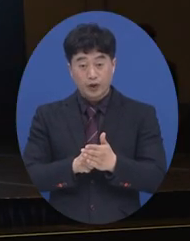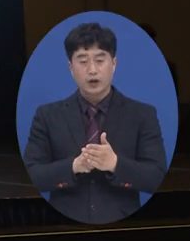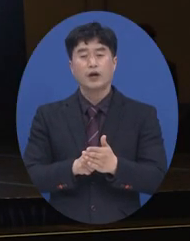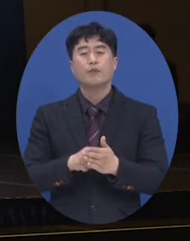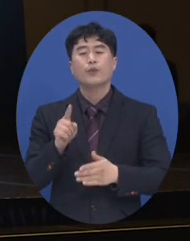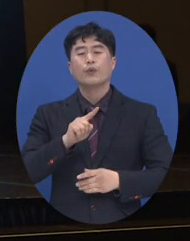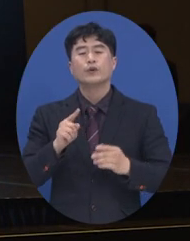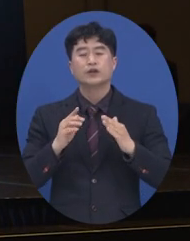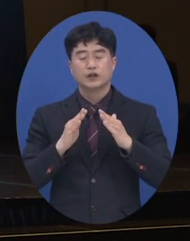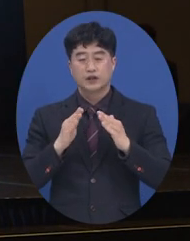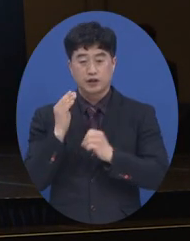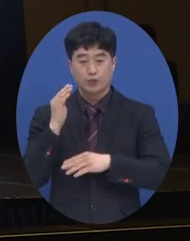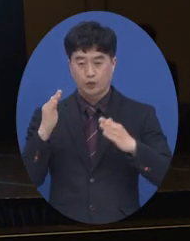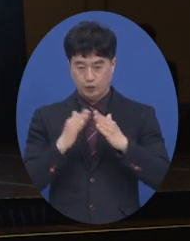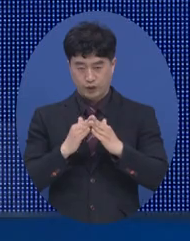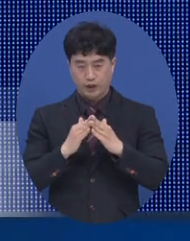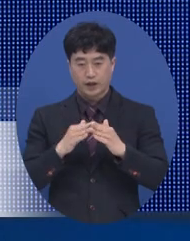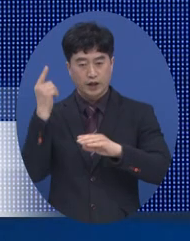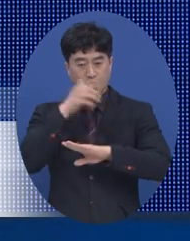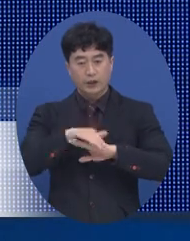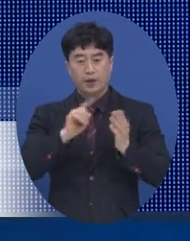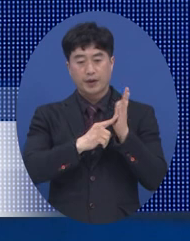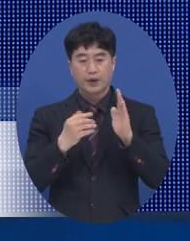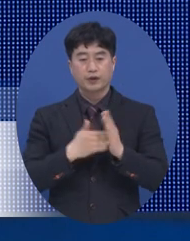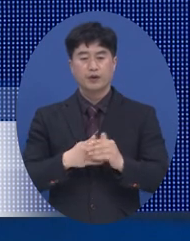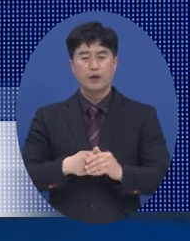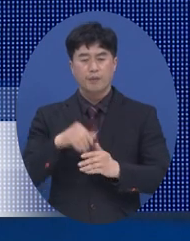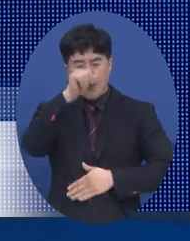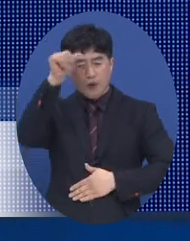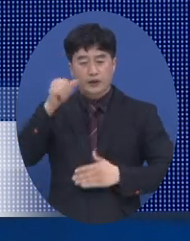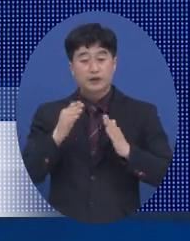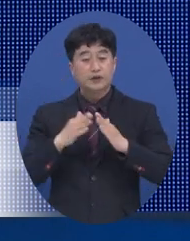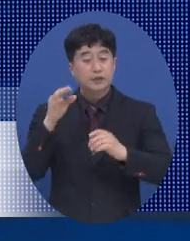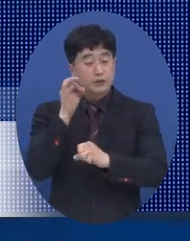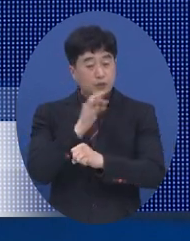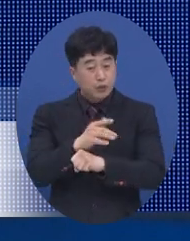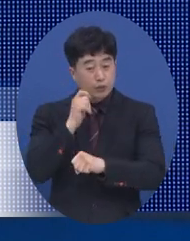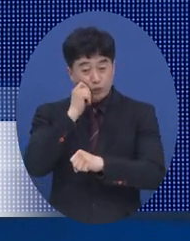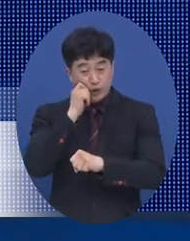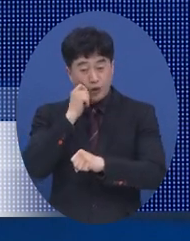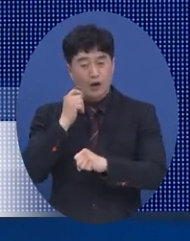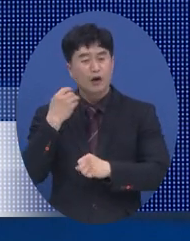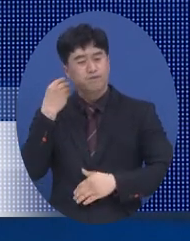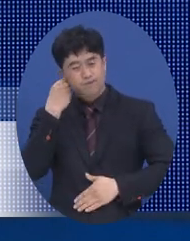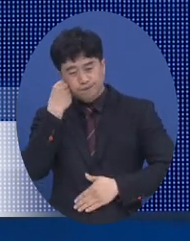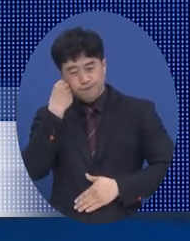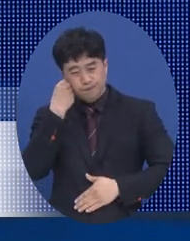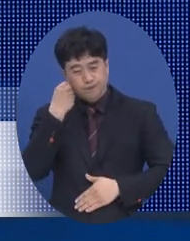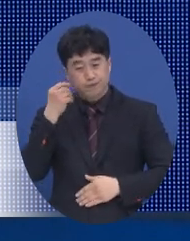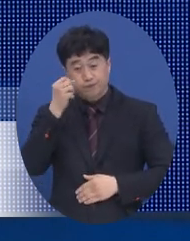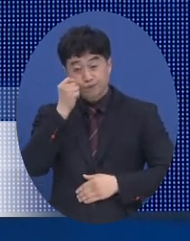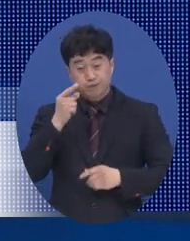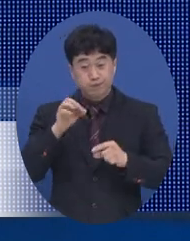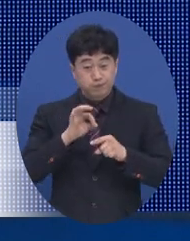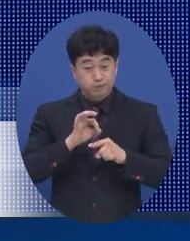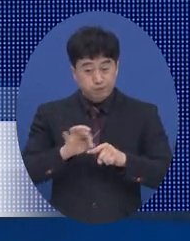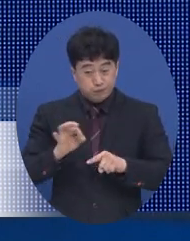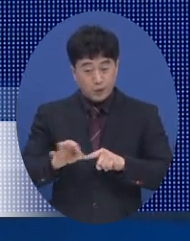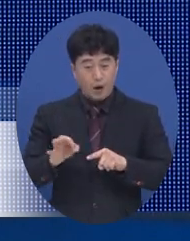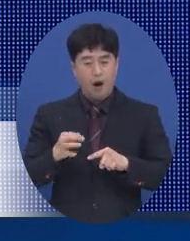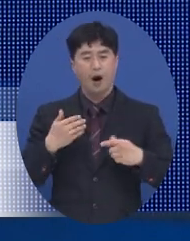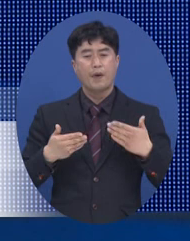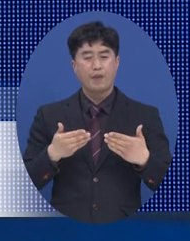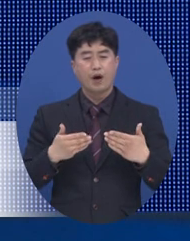설계 방향을 밝혔습니다. 평생 집도 못 사고 평생 남에게 얹혀서 월세 내기 바쁘다가